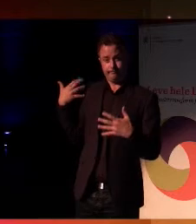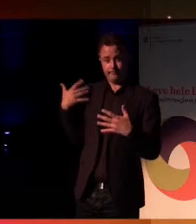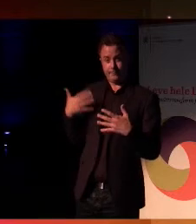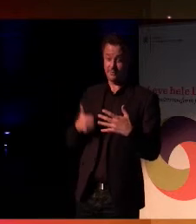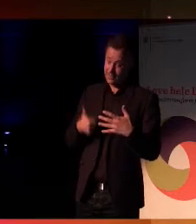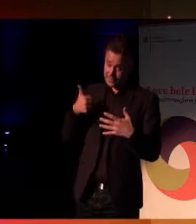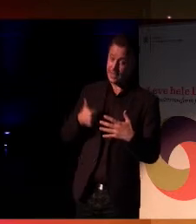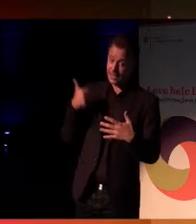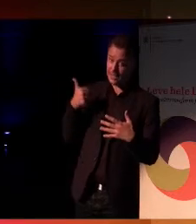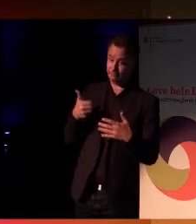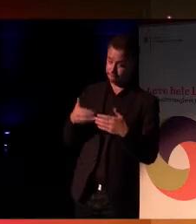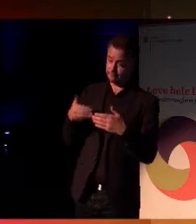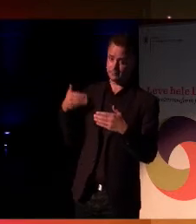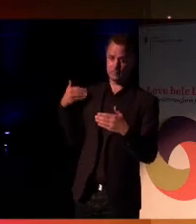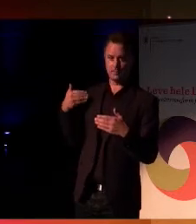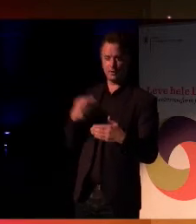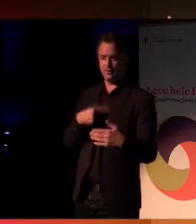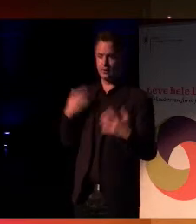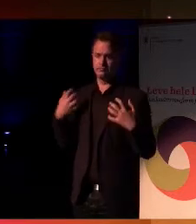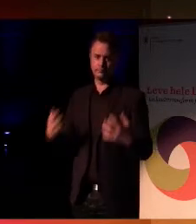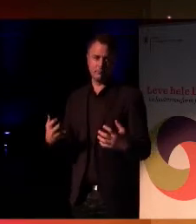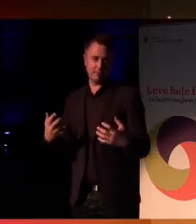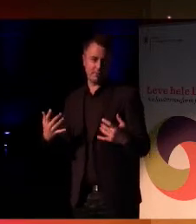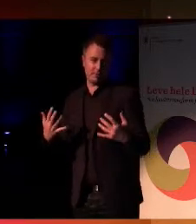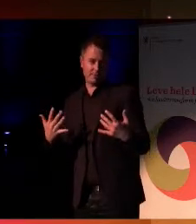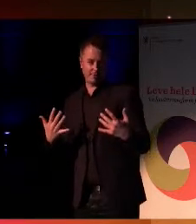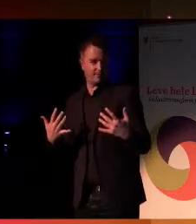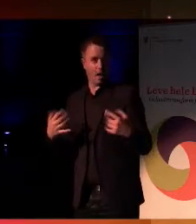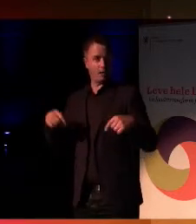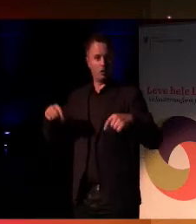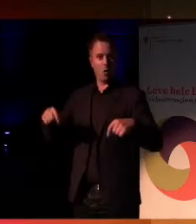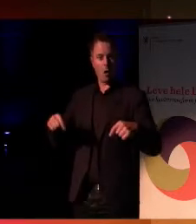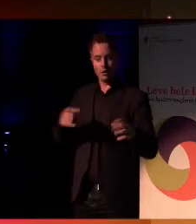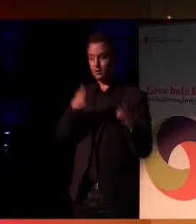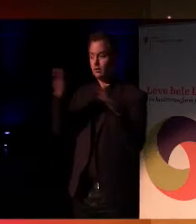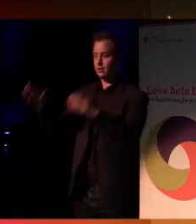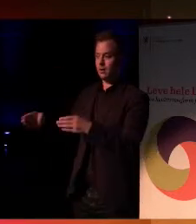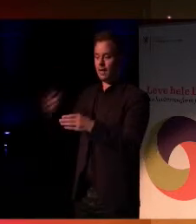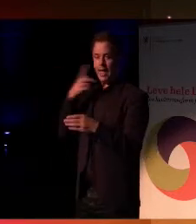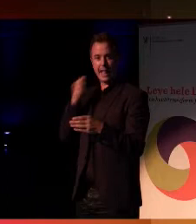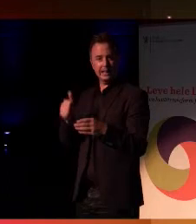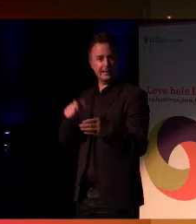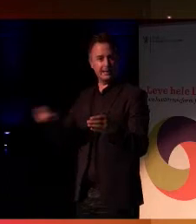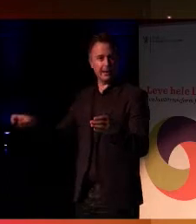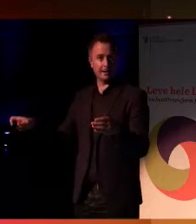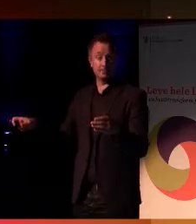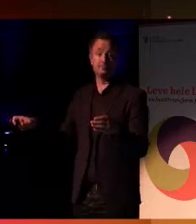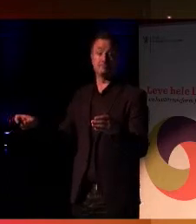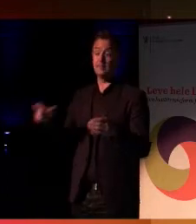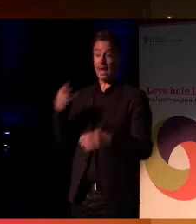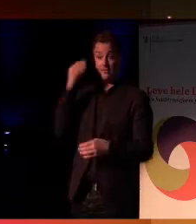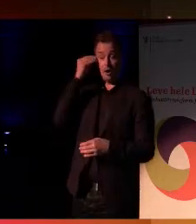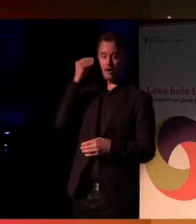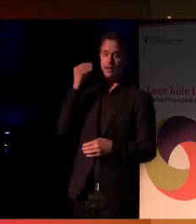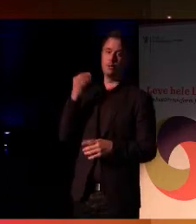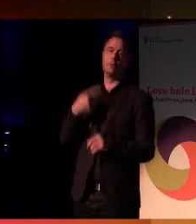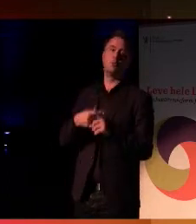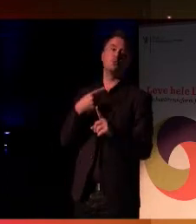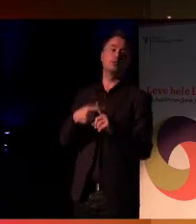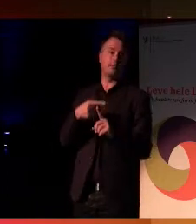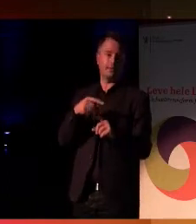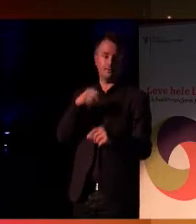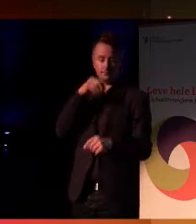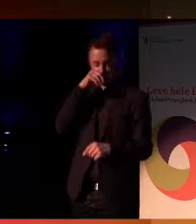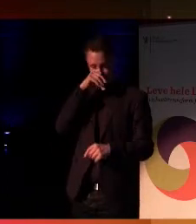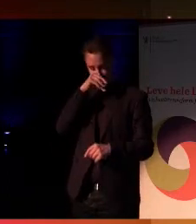Så vi var litt usikre på hva mottagelsen fikk når vi plutselig sammen skulle satse på eldre pasienter. Erfaringen var at det ble veldig godt mottatt. Vi tok det